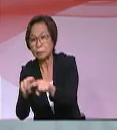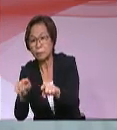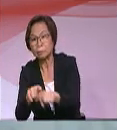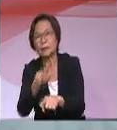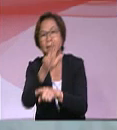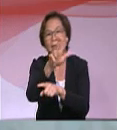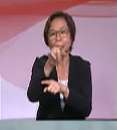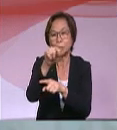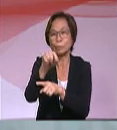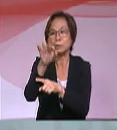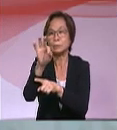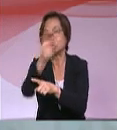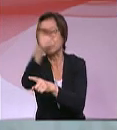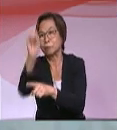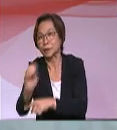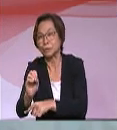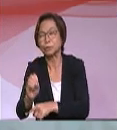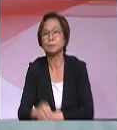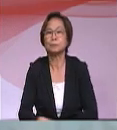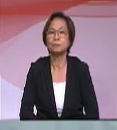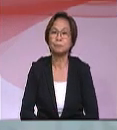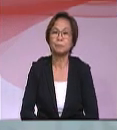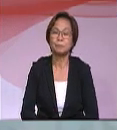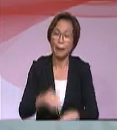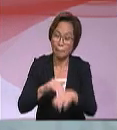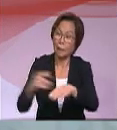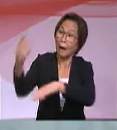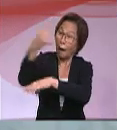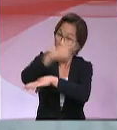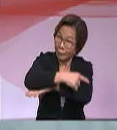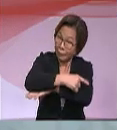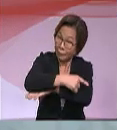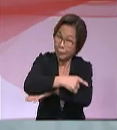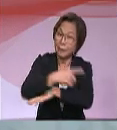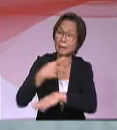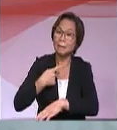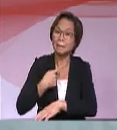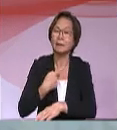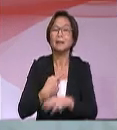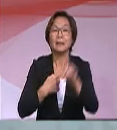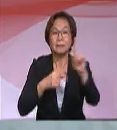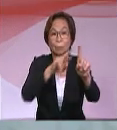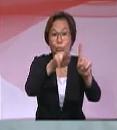dengan 3.9%. Jadi pada hari ini dapat kita simpulkan